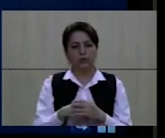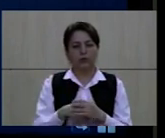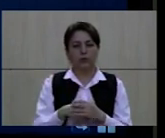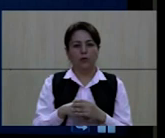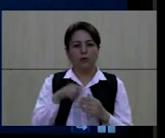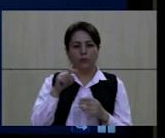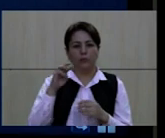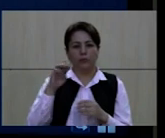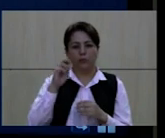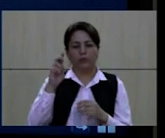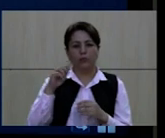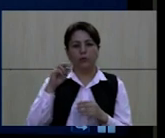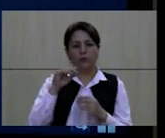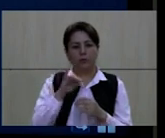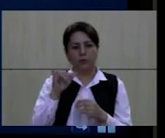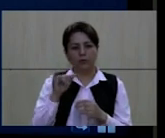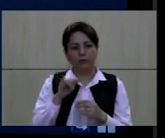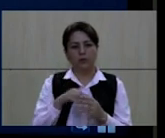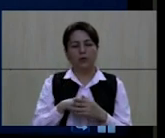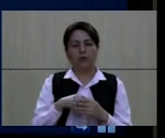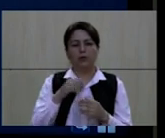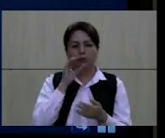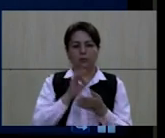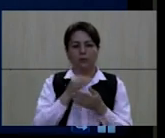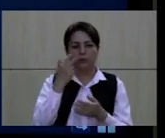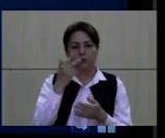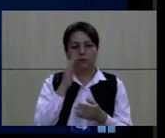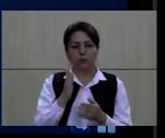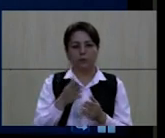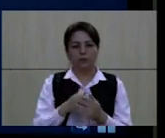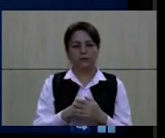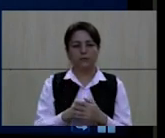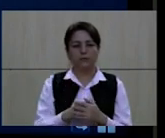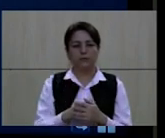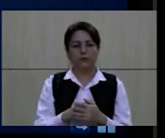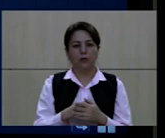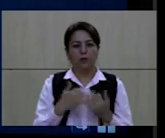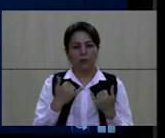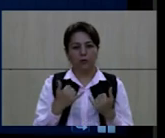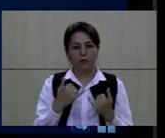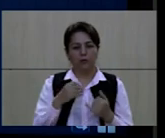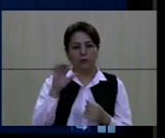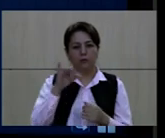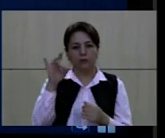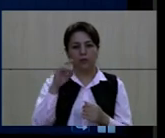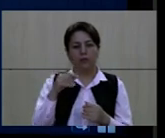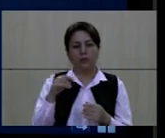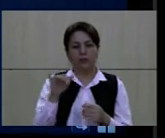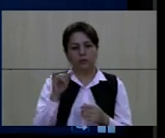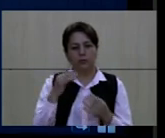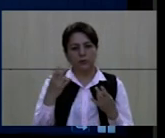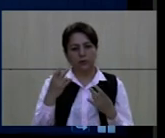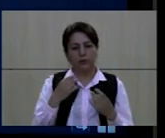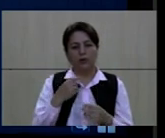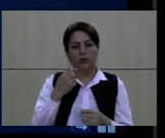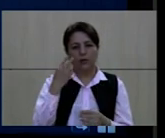tub ko'paytuvchilari. Javob esa 3 bo'lar ekan. Ana endi suratlarni ko'paytiramiz.